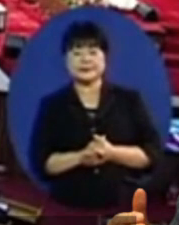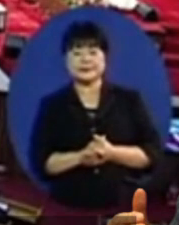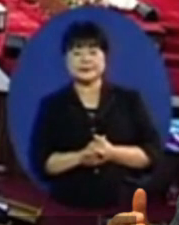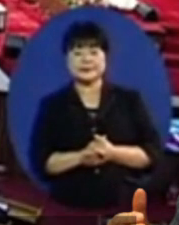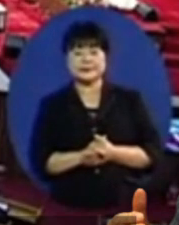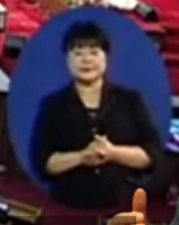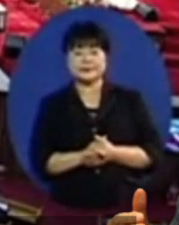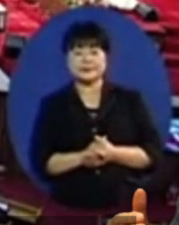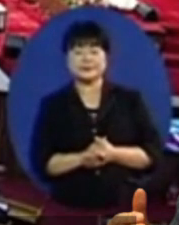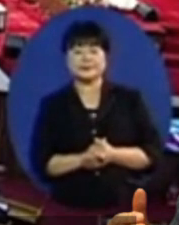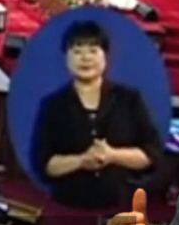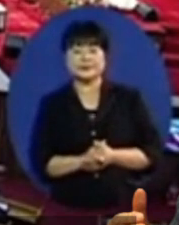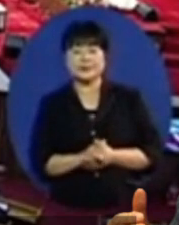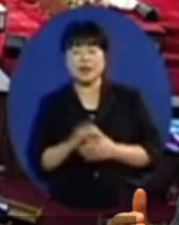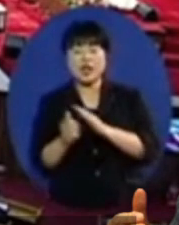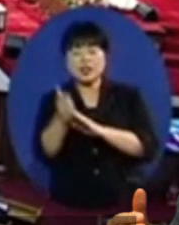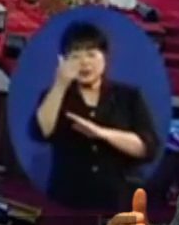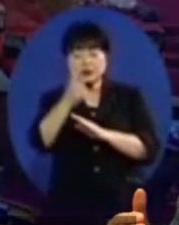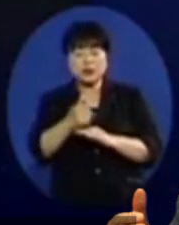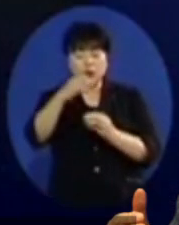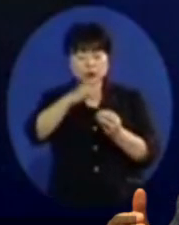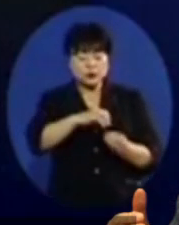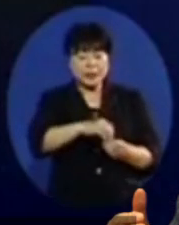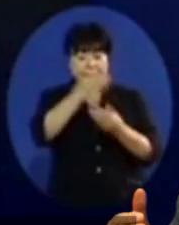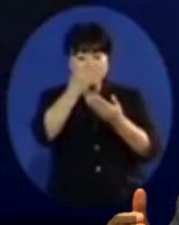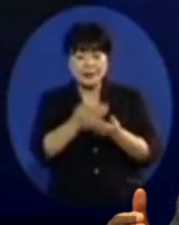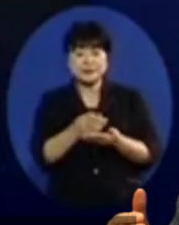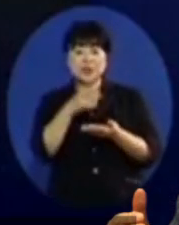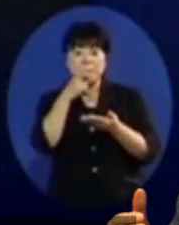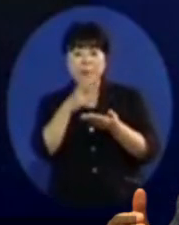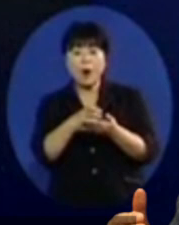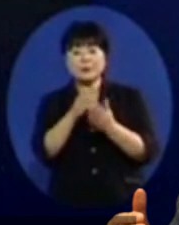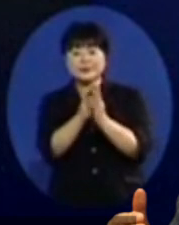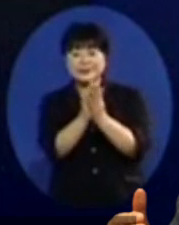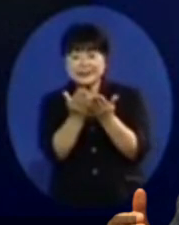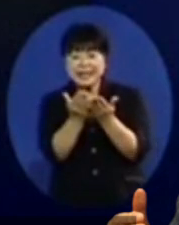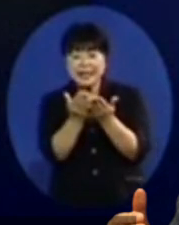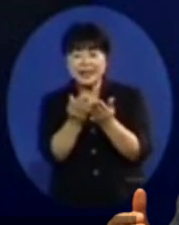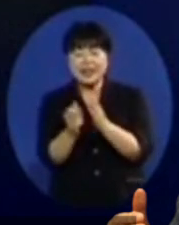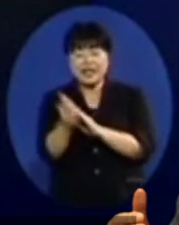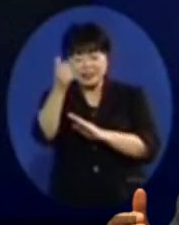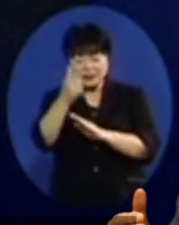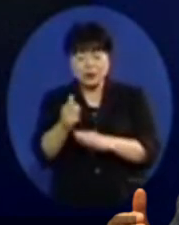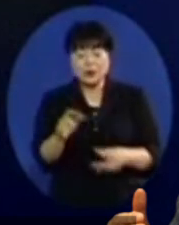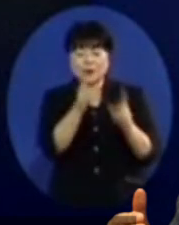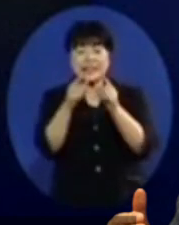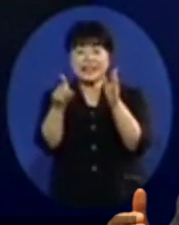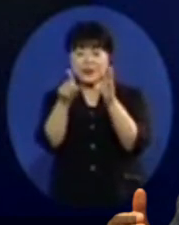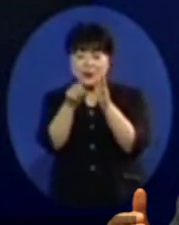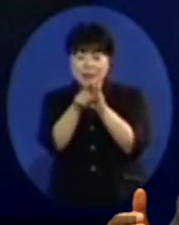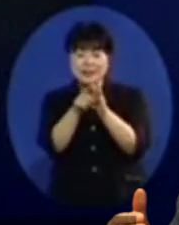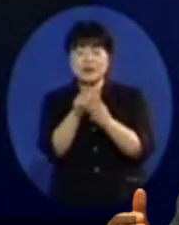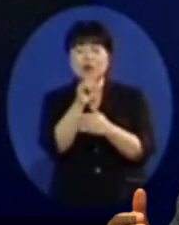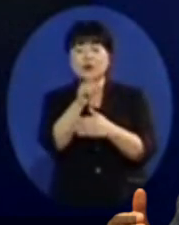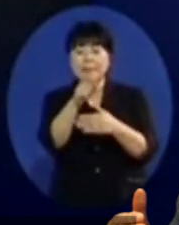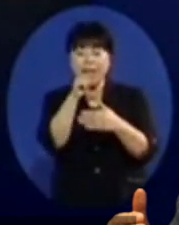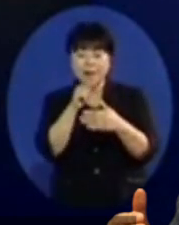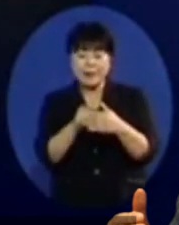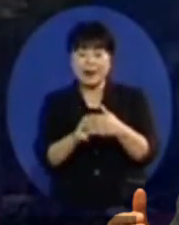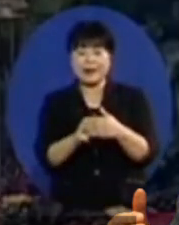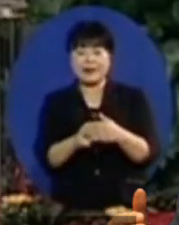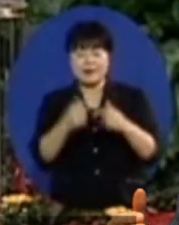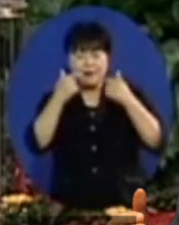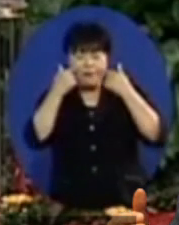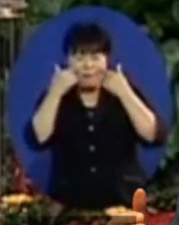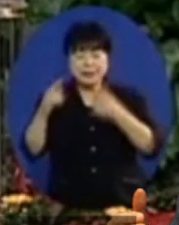폴 마이어는 성공을 유산으로 남기는 법에서 우리가 성공적인 삶을 살기 위해서는 우리 마음에